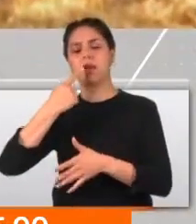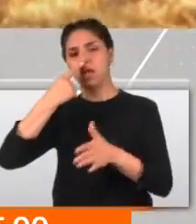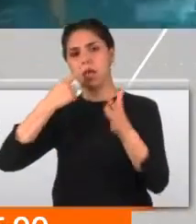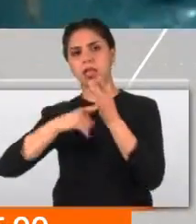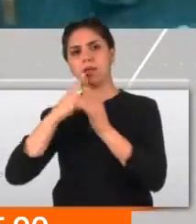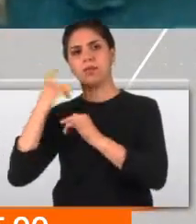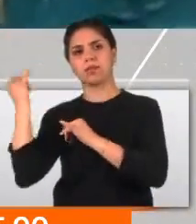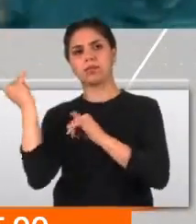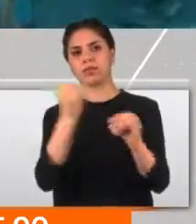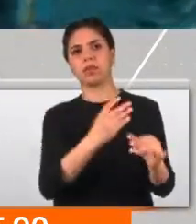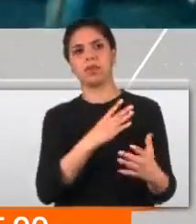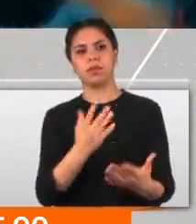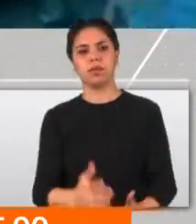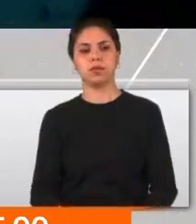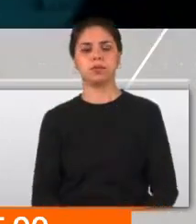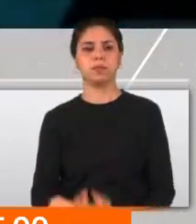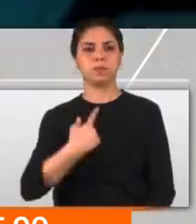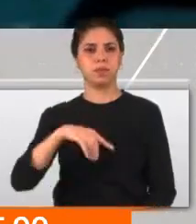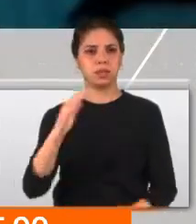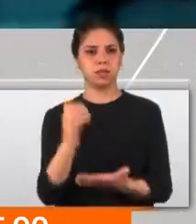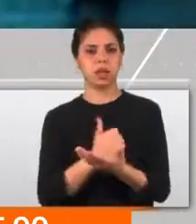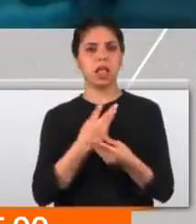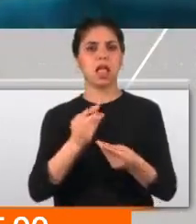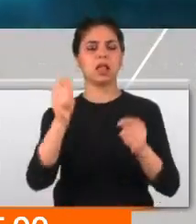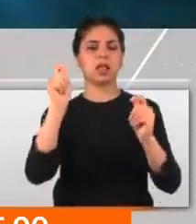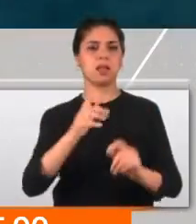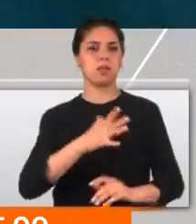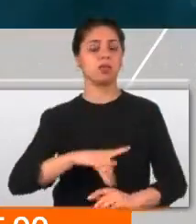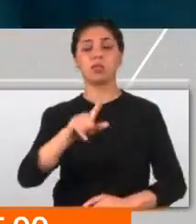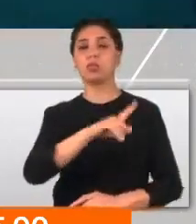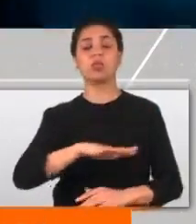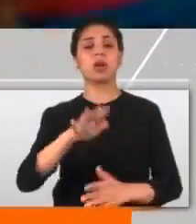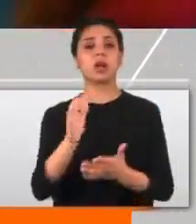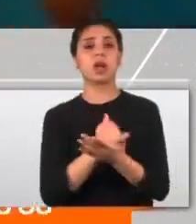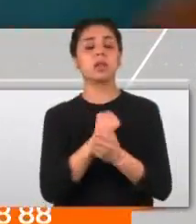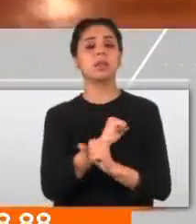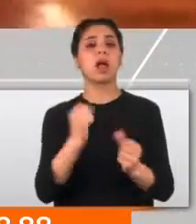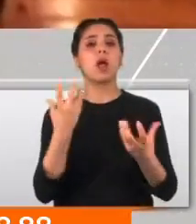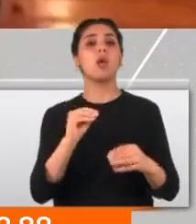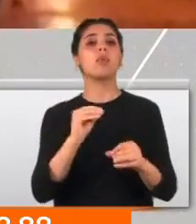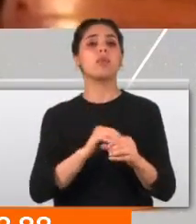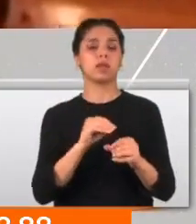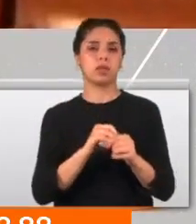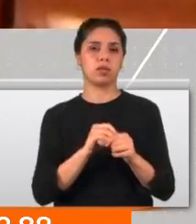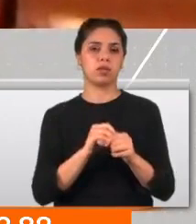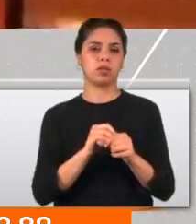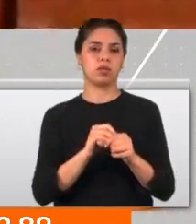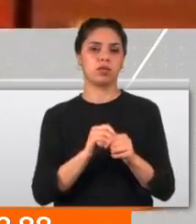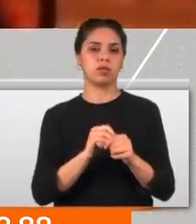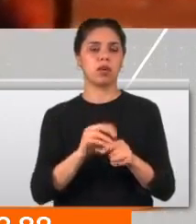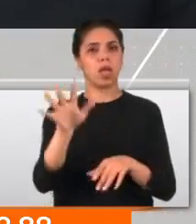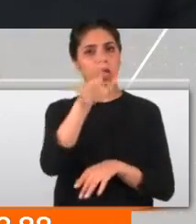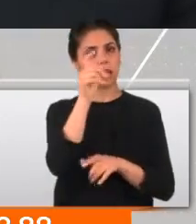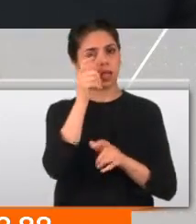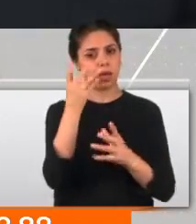vermek suretiyle kazandıklarımızı yok etmek istiyorlar. Bu kazanımların elden gitmemesi için, kaybedilmemesi için arkadaşlarım herkesin dikkatli